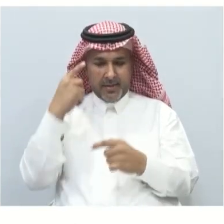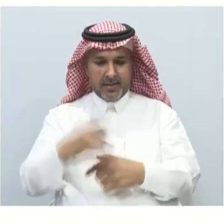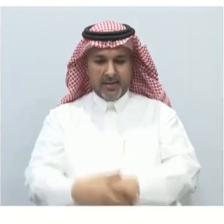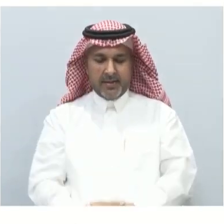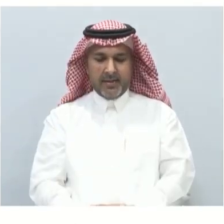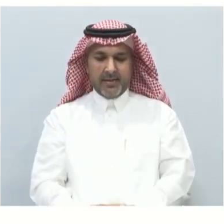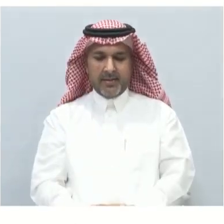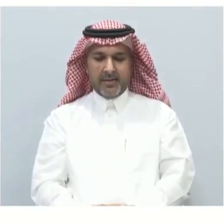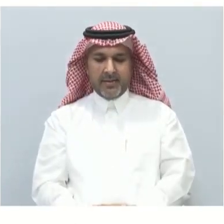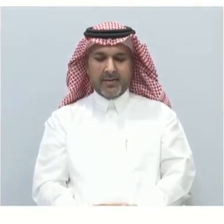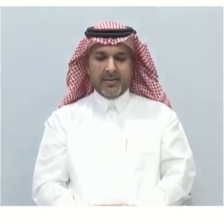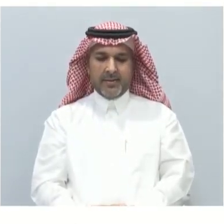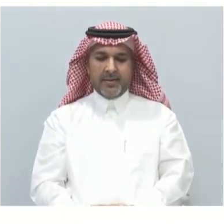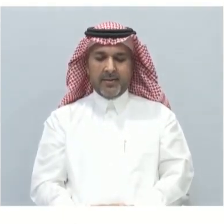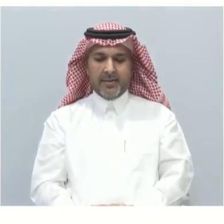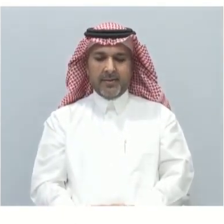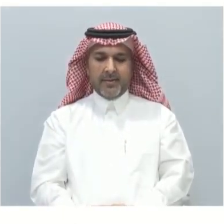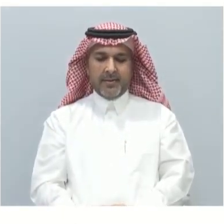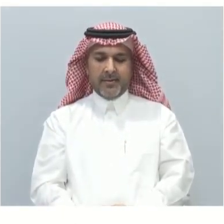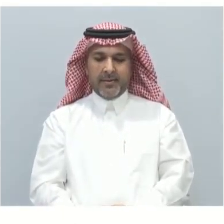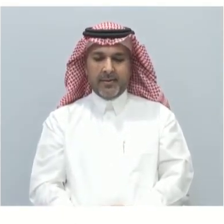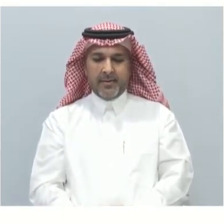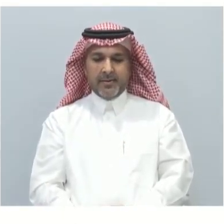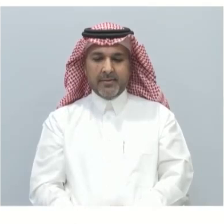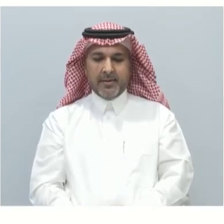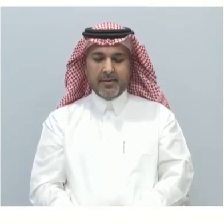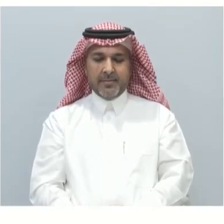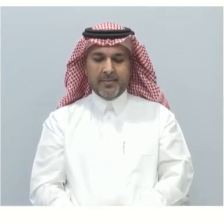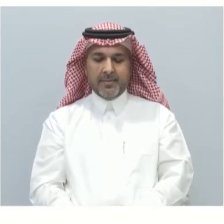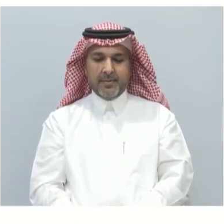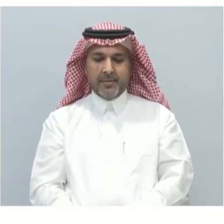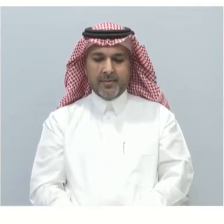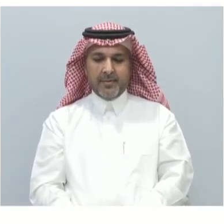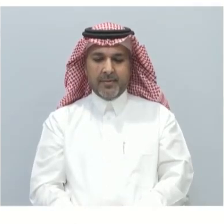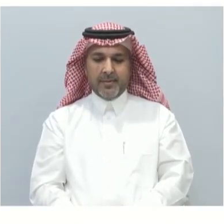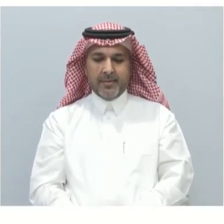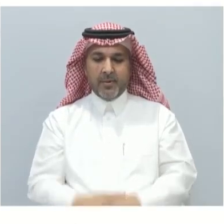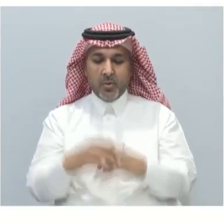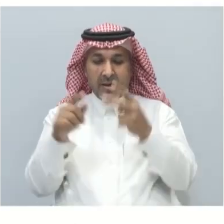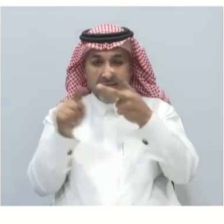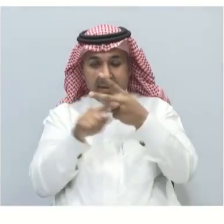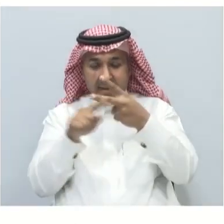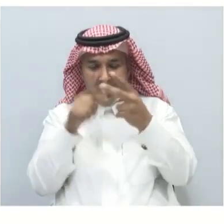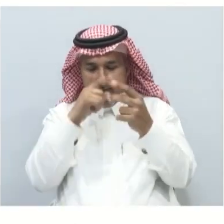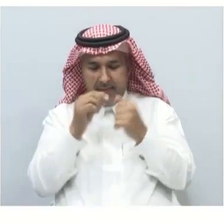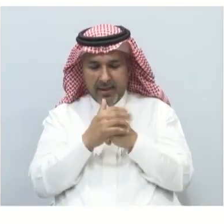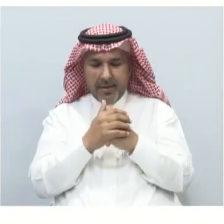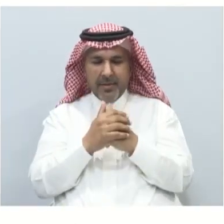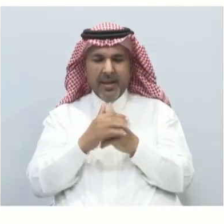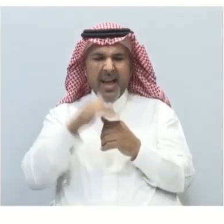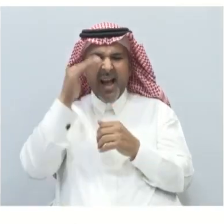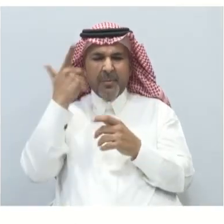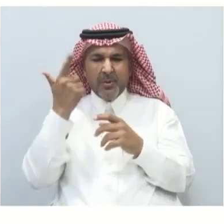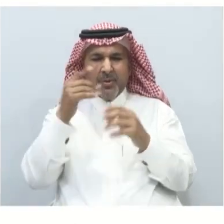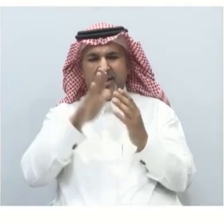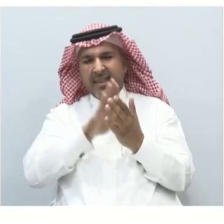اين وراح يصير هنا مغلق ولا مفتوح يصير مغلق لان في مساواه واكبر الاكس اكبر من